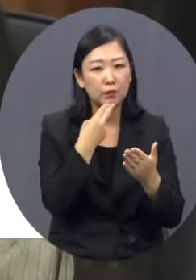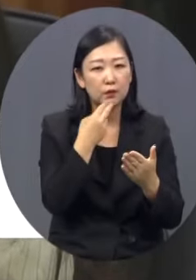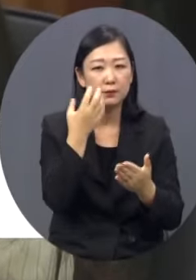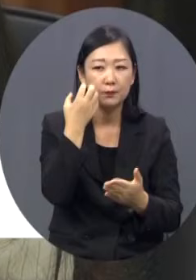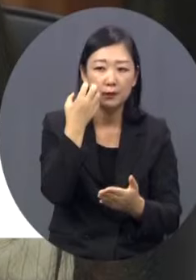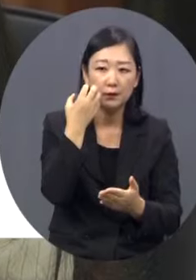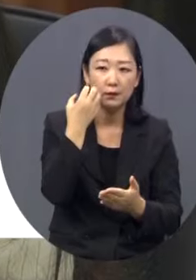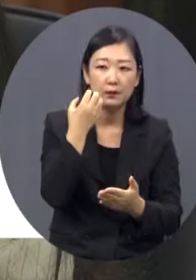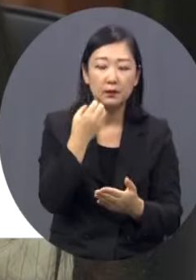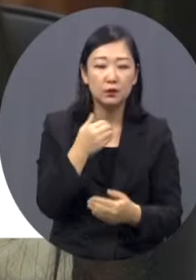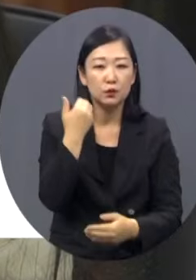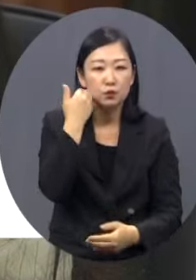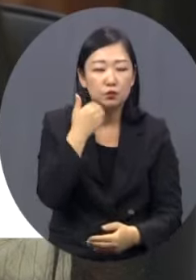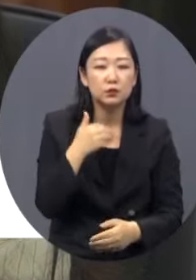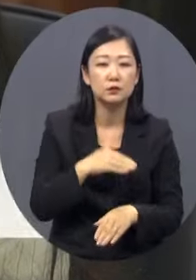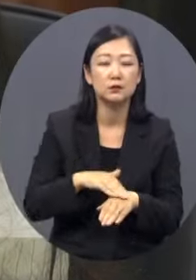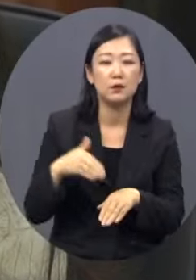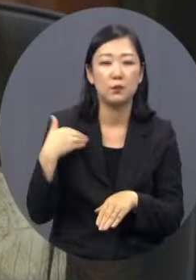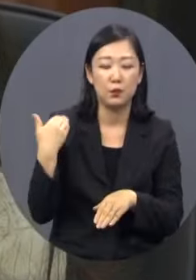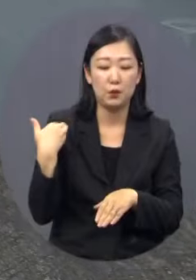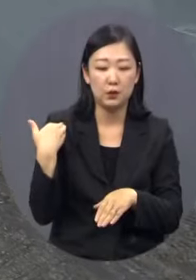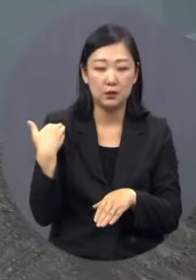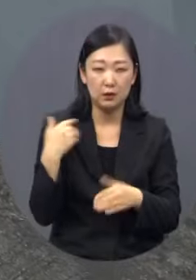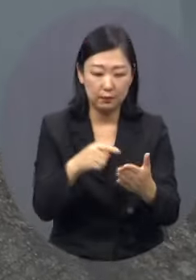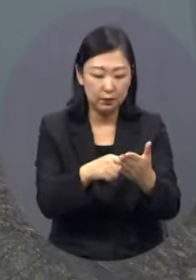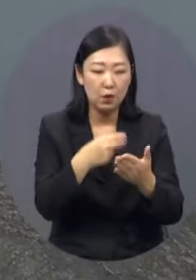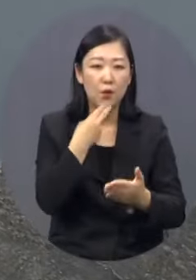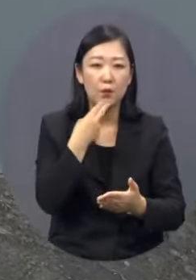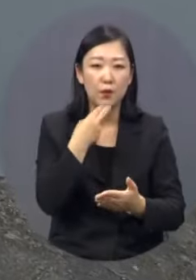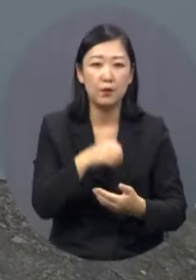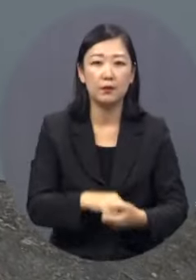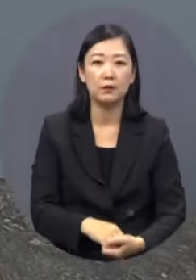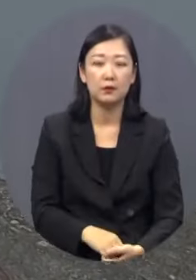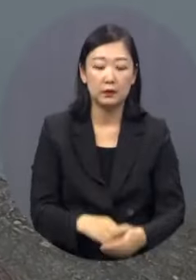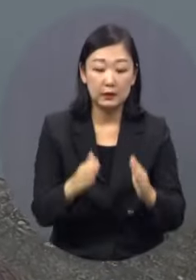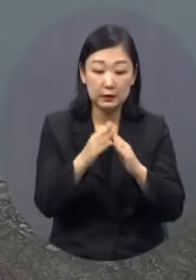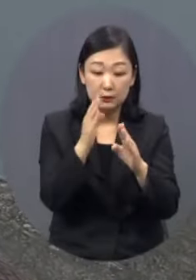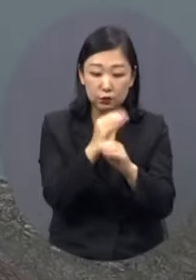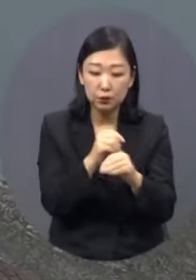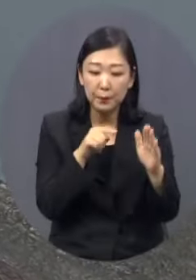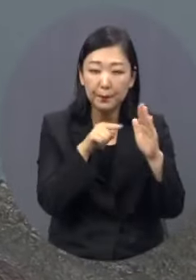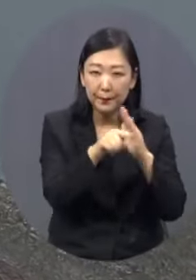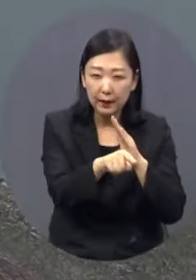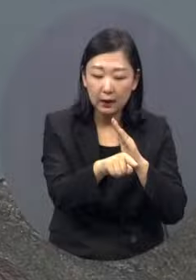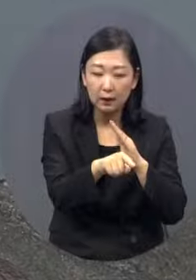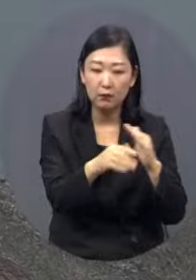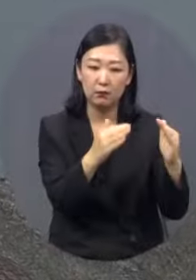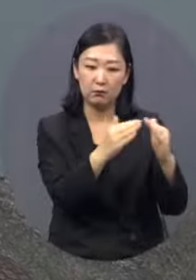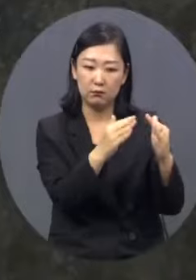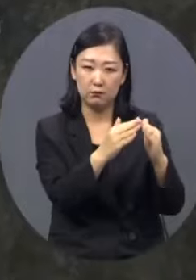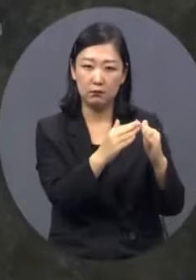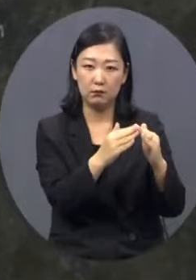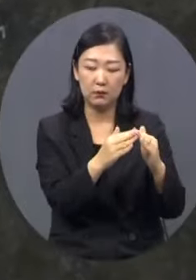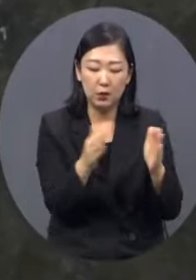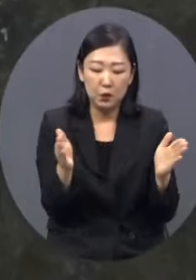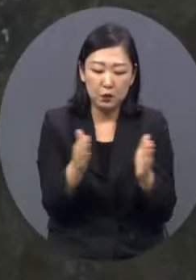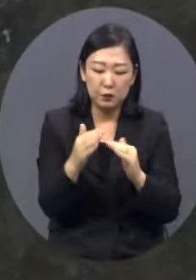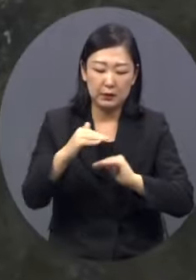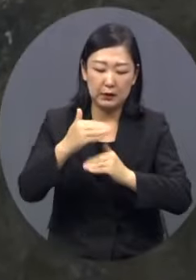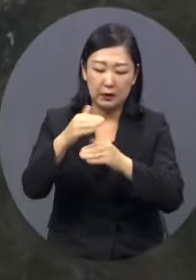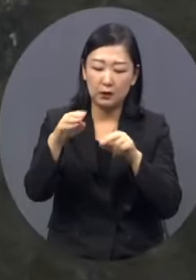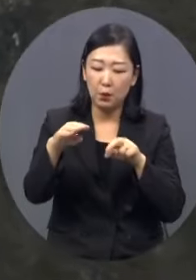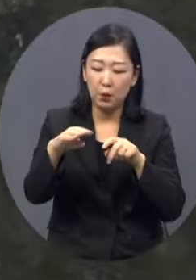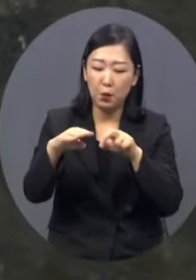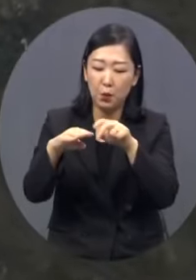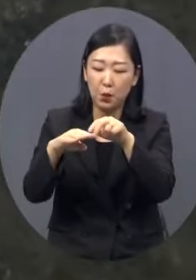신상이니까 신상 대상자는 나오고 주소로 찾아간 원도심의 한 주택 좁은 계단을 따라